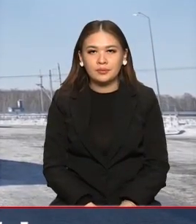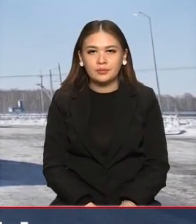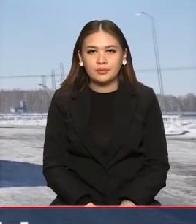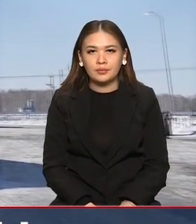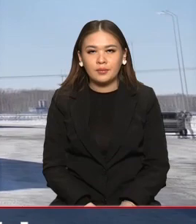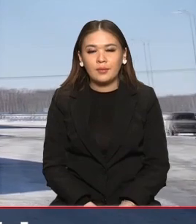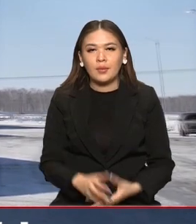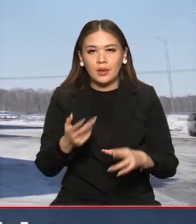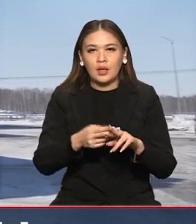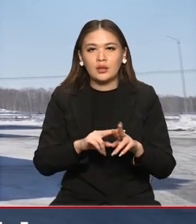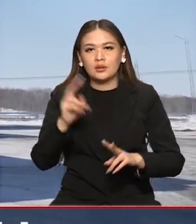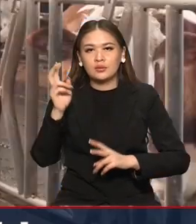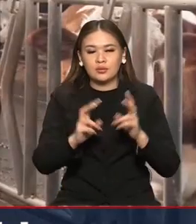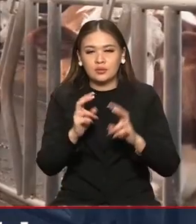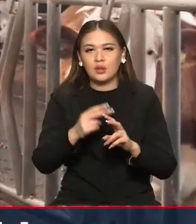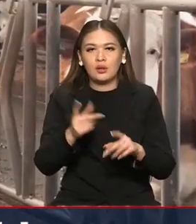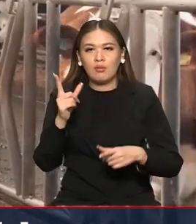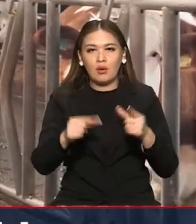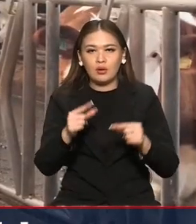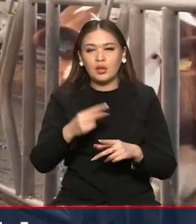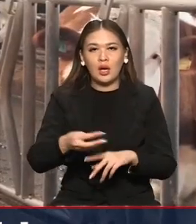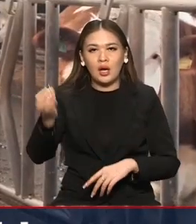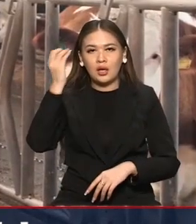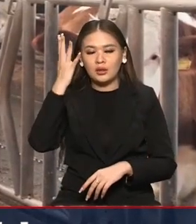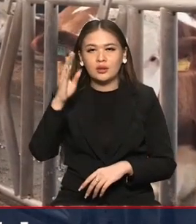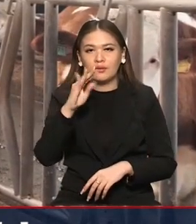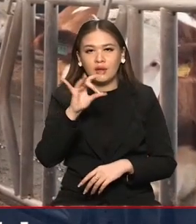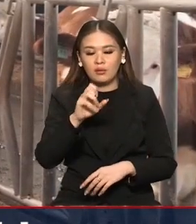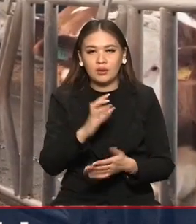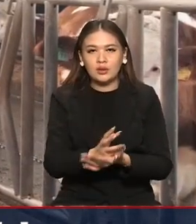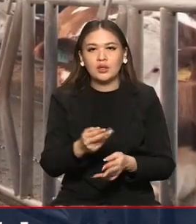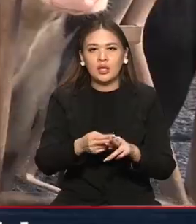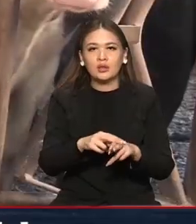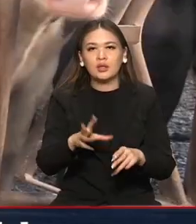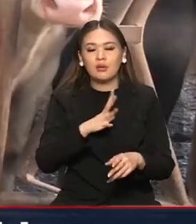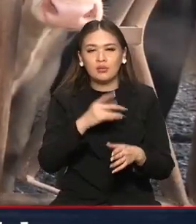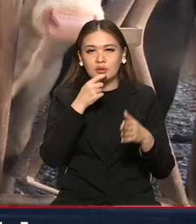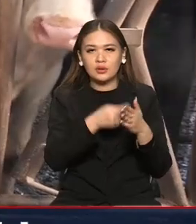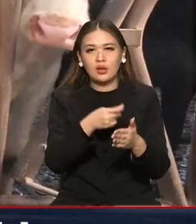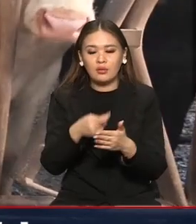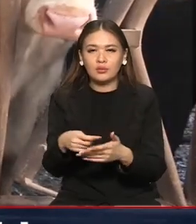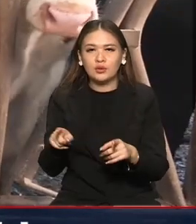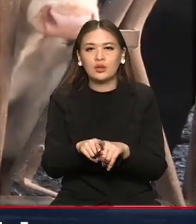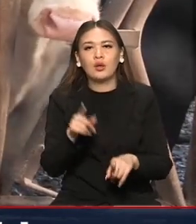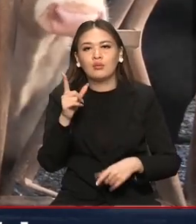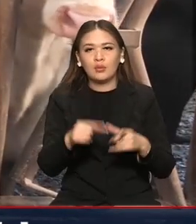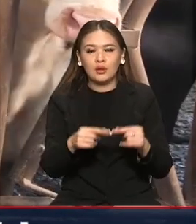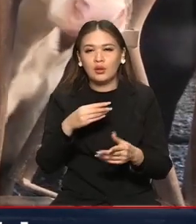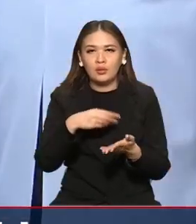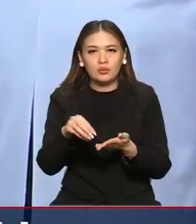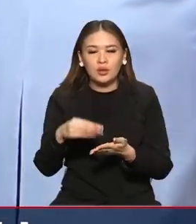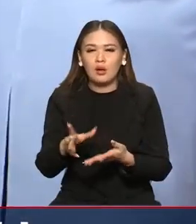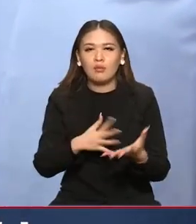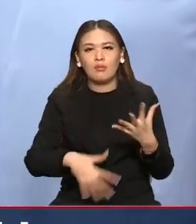Бұл қызылжар сүт зауыты елішінде ақылды ферма деген аты бар. Өйткені малдың жем шөбі күтімінен бастап сүт алу және өңдеуге дейінгі